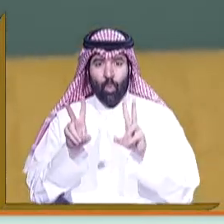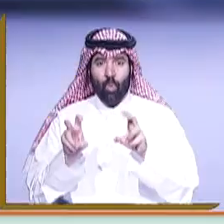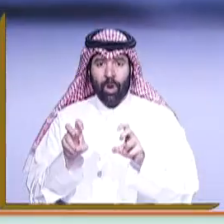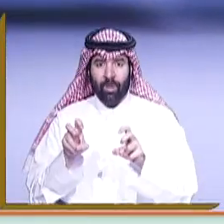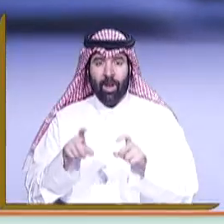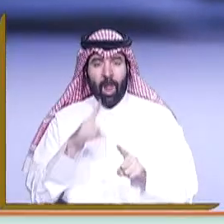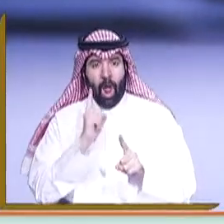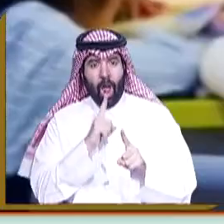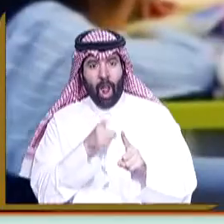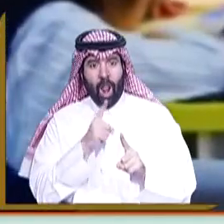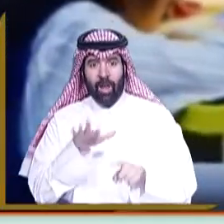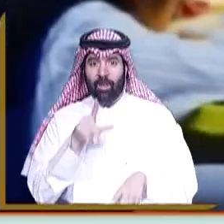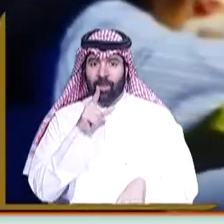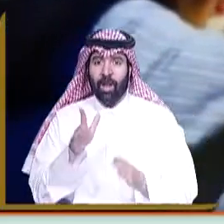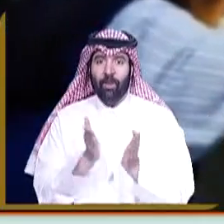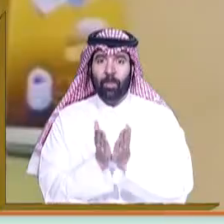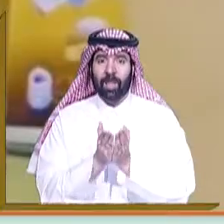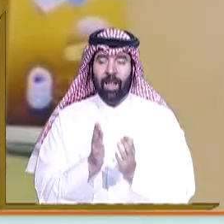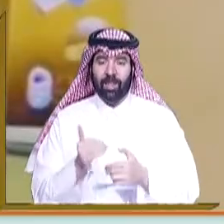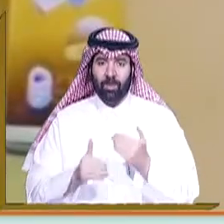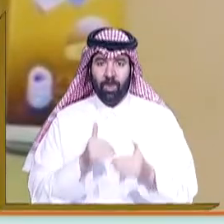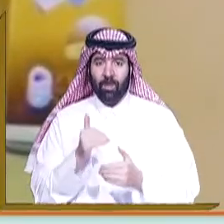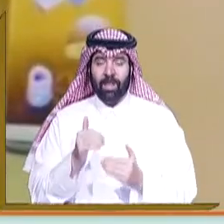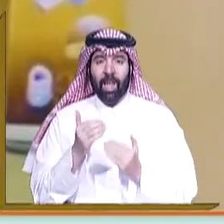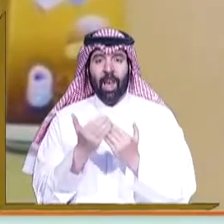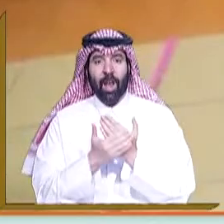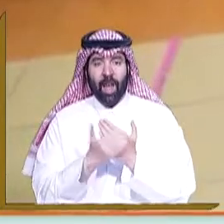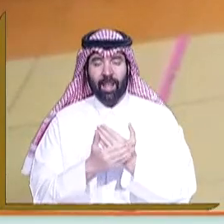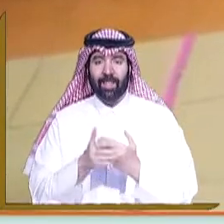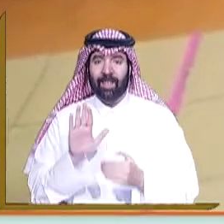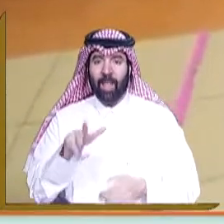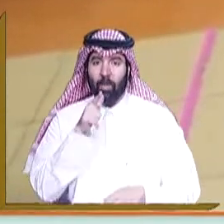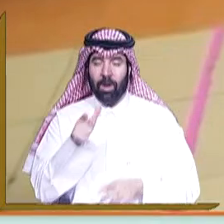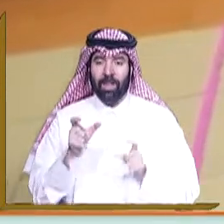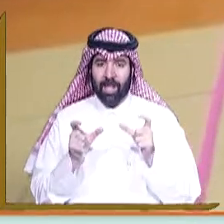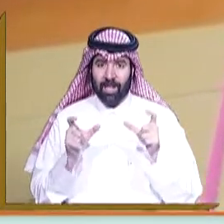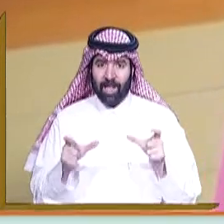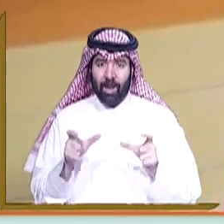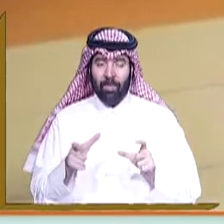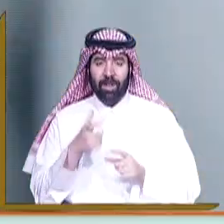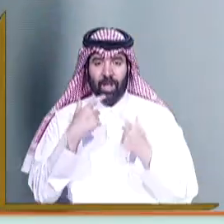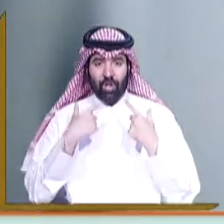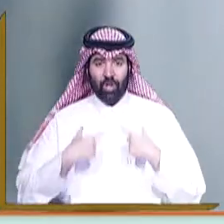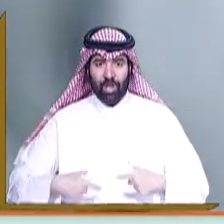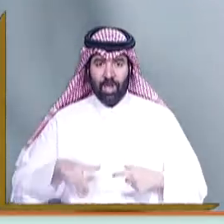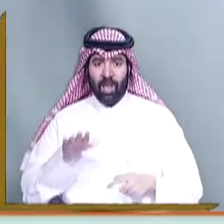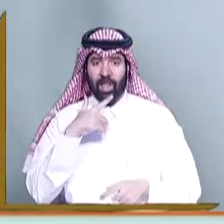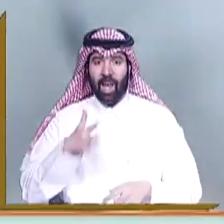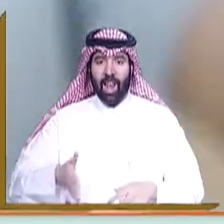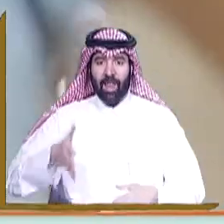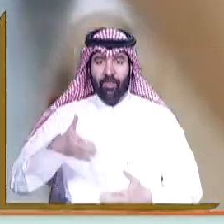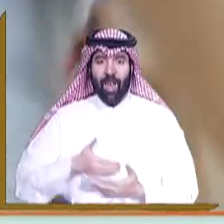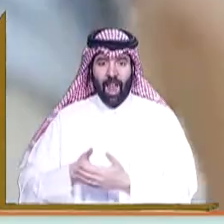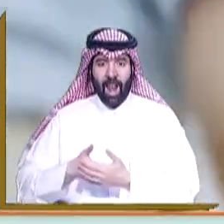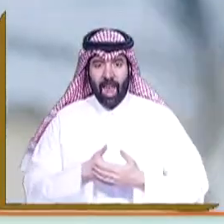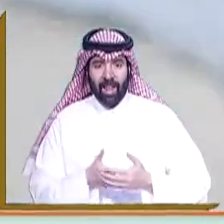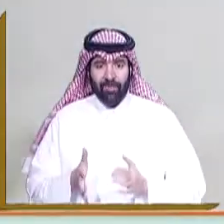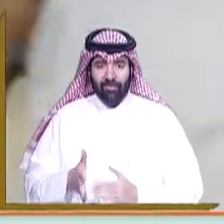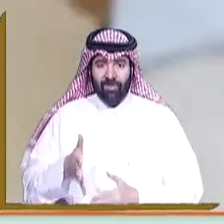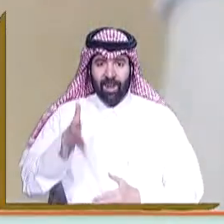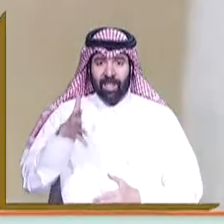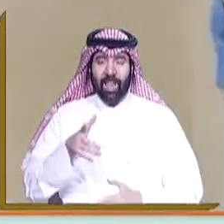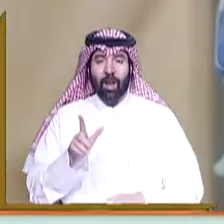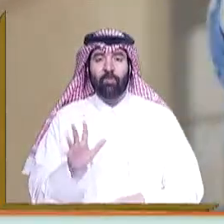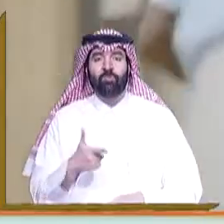التنمر في المدارس. وراعى النظام أيضا السلامة الشخصية لمرحلة رياض الأطفال ومشروع رفق